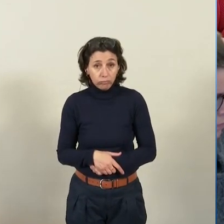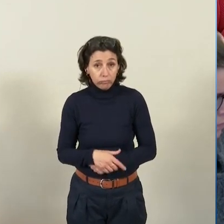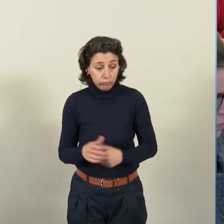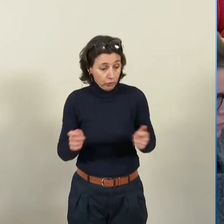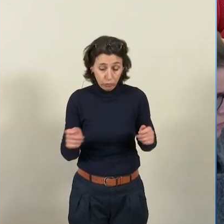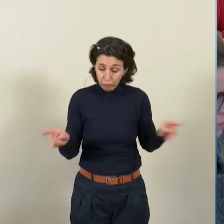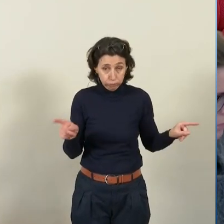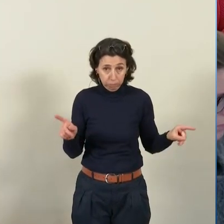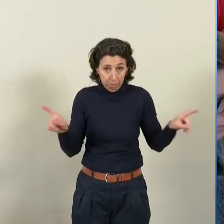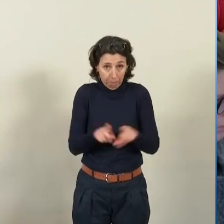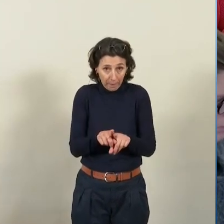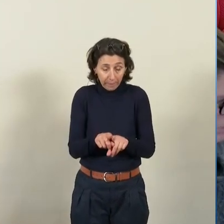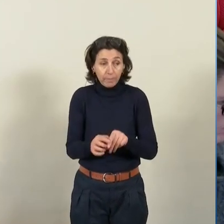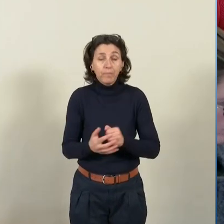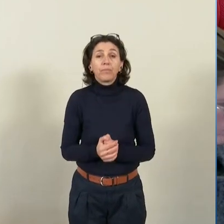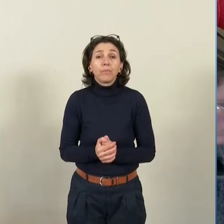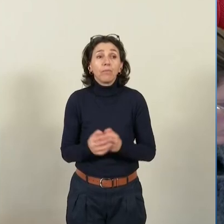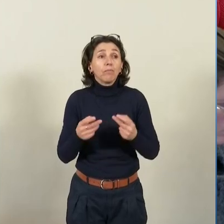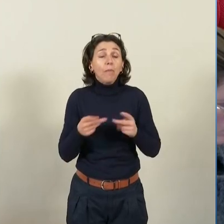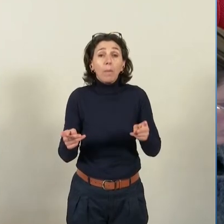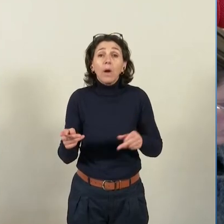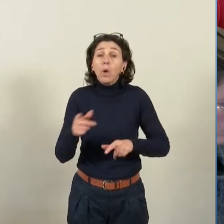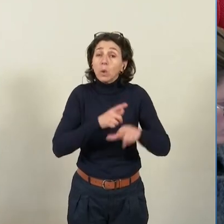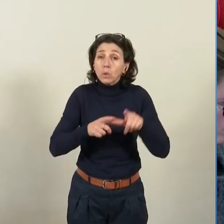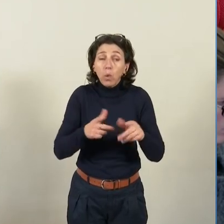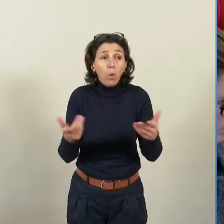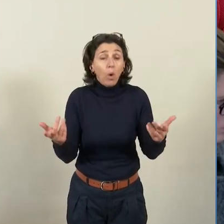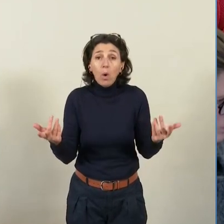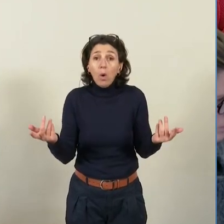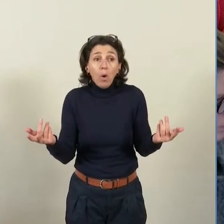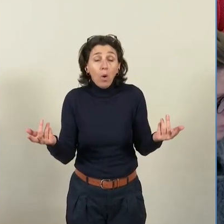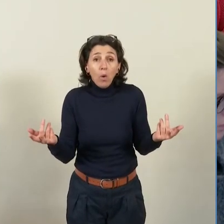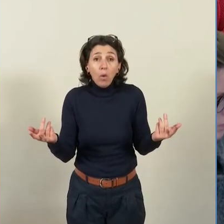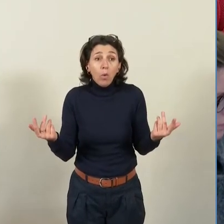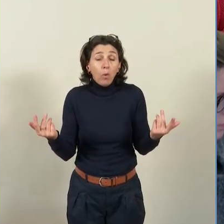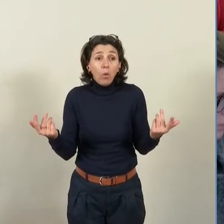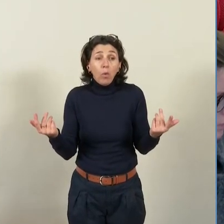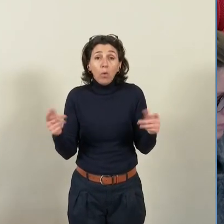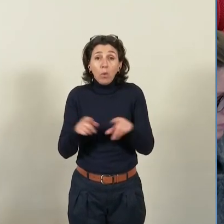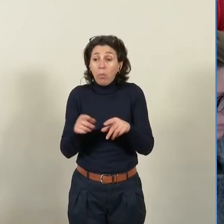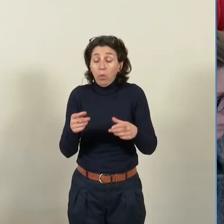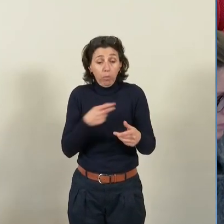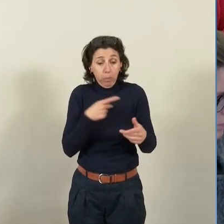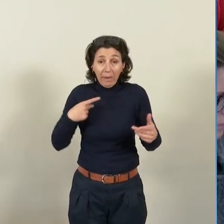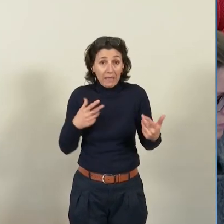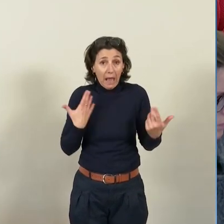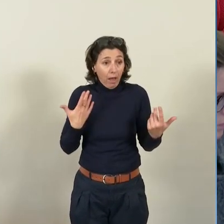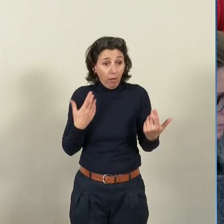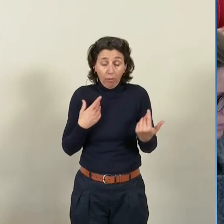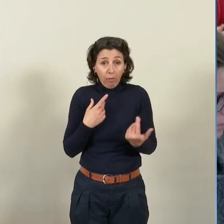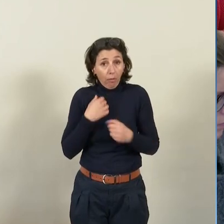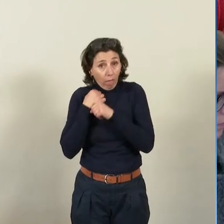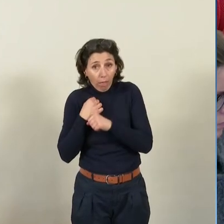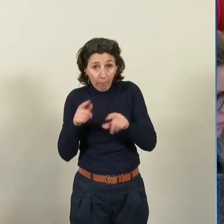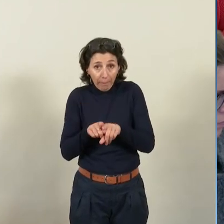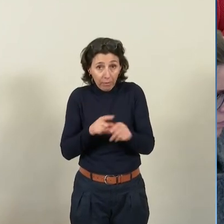logements ensuite le permis de louer en fait il rajoute rien du tout à ce que doit faire un propriétaire de base un propriétaire en fait il doit